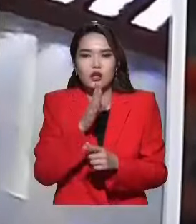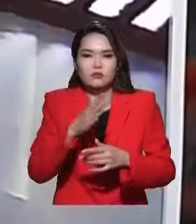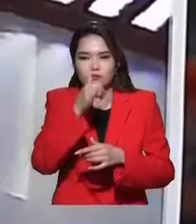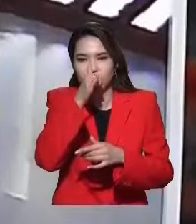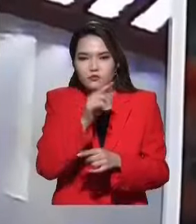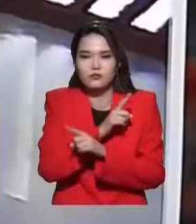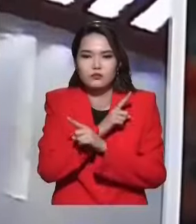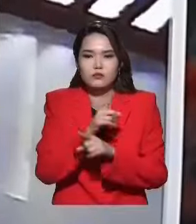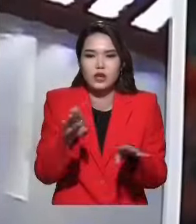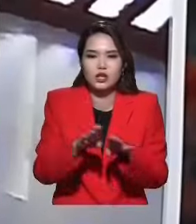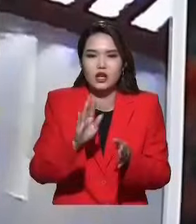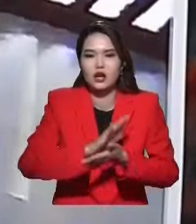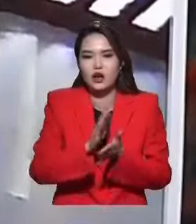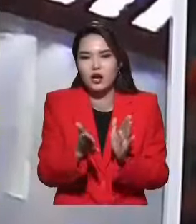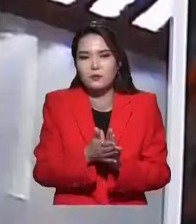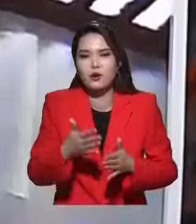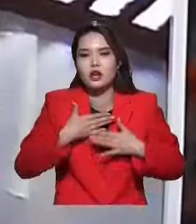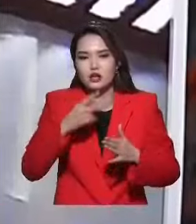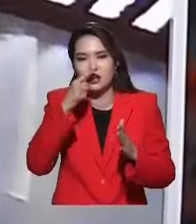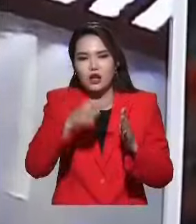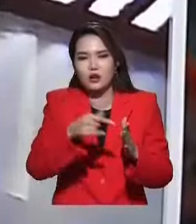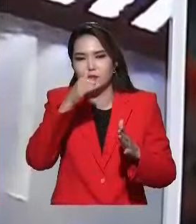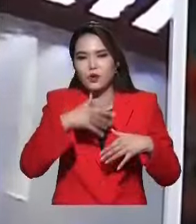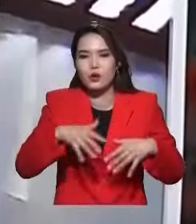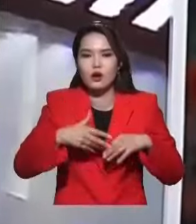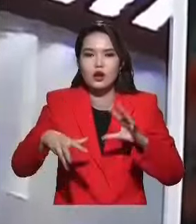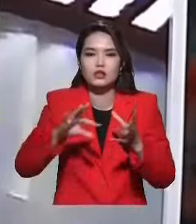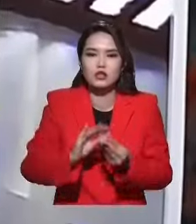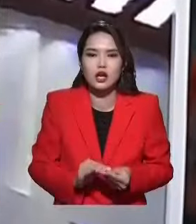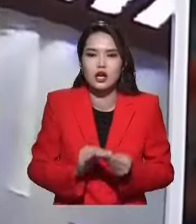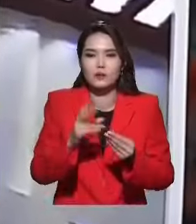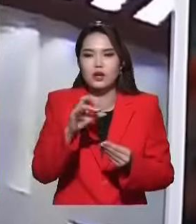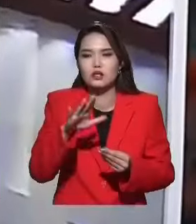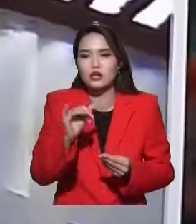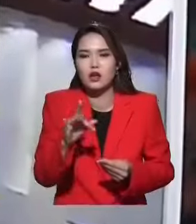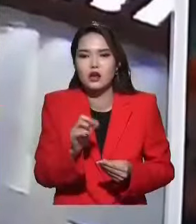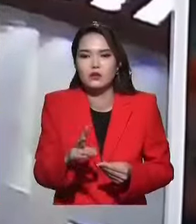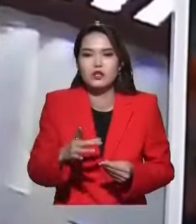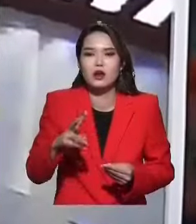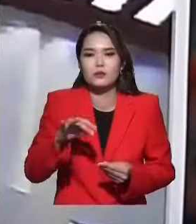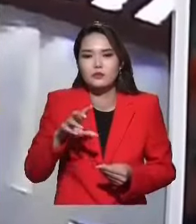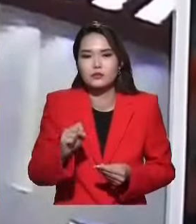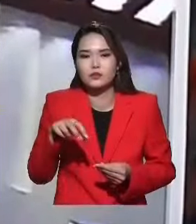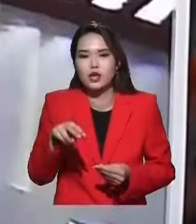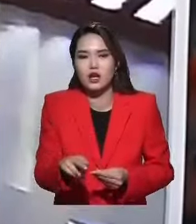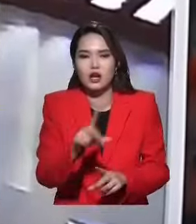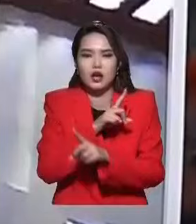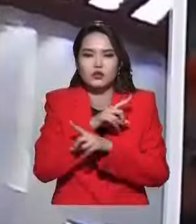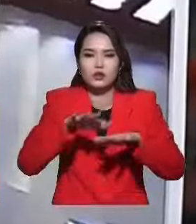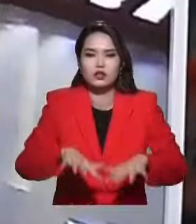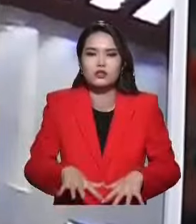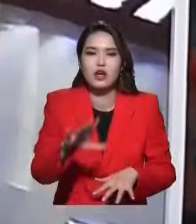результате преступных действий Абельдинова и Давыдовой потерпевшая Давыдова Милана скончалась на месте. После совершения